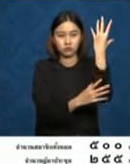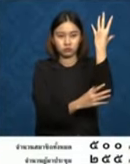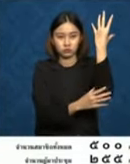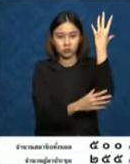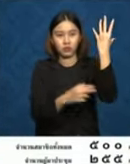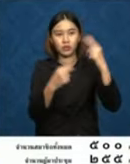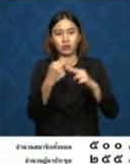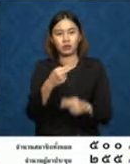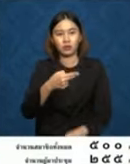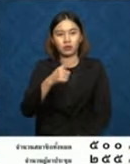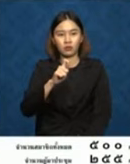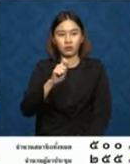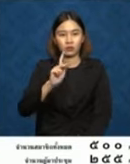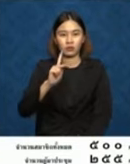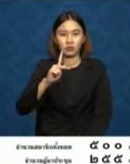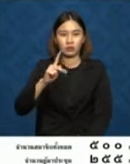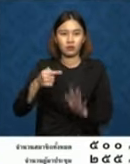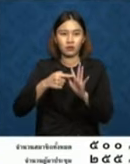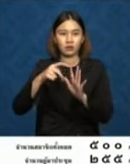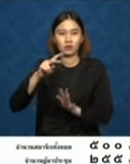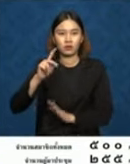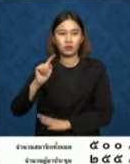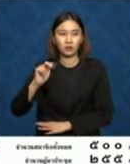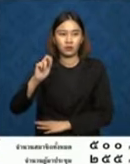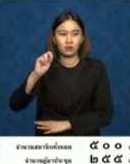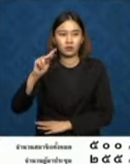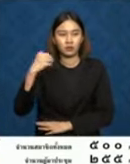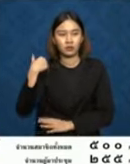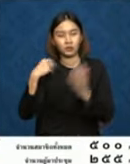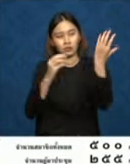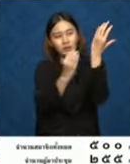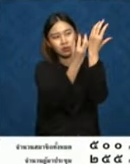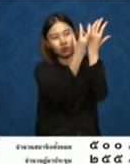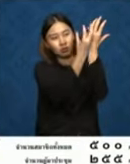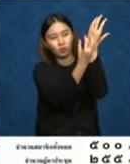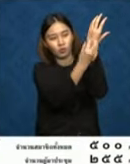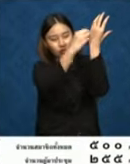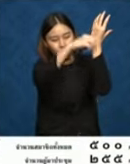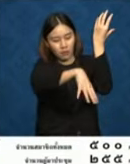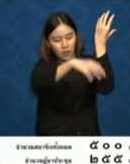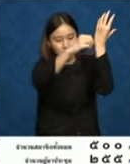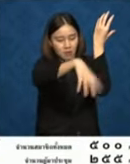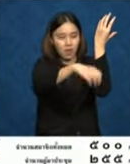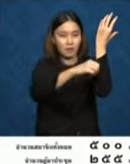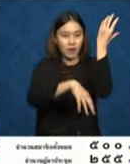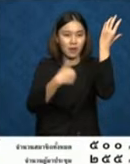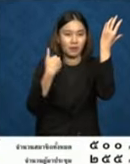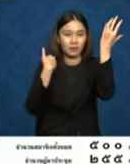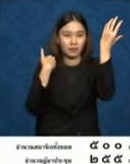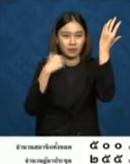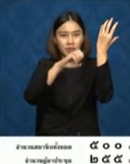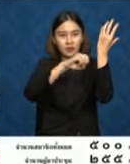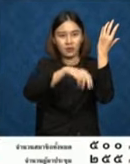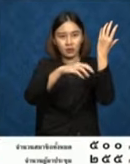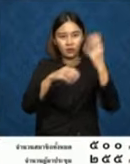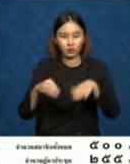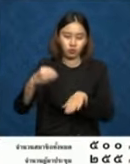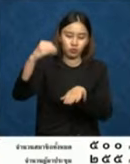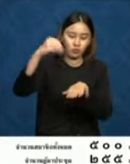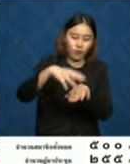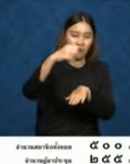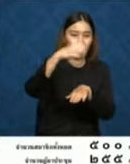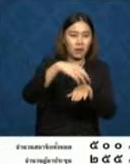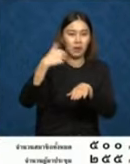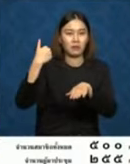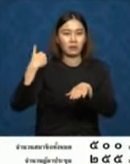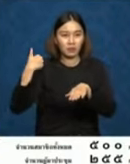กกานีนะครับเป็นไม้ฮกกานีแล้วก็มีลูกนะครับเป็นลูกที่โตแล้วร่วงลงมานะครับโดนรถของพี่น้องประชาชนถนนเส้นนี้นั้น